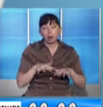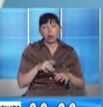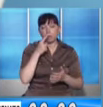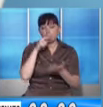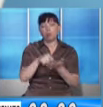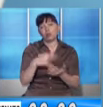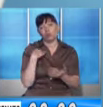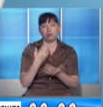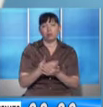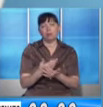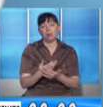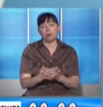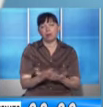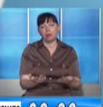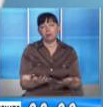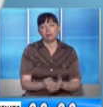accede, să zicem,